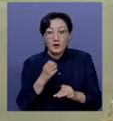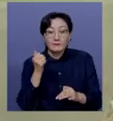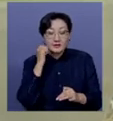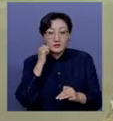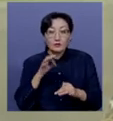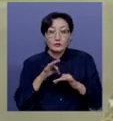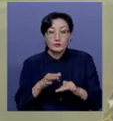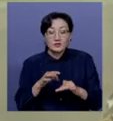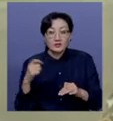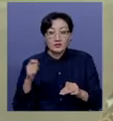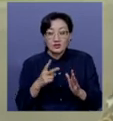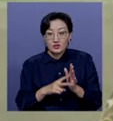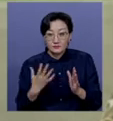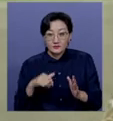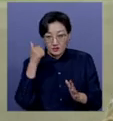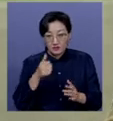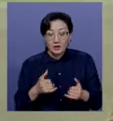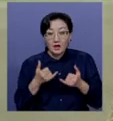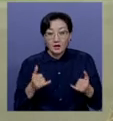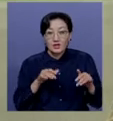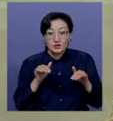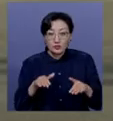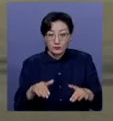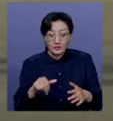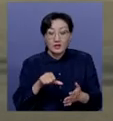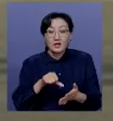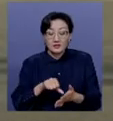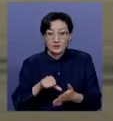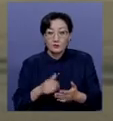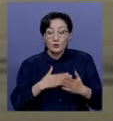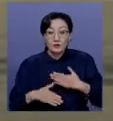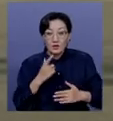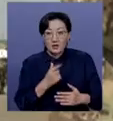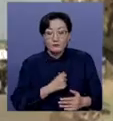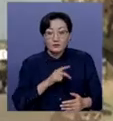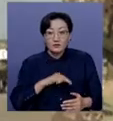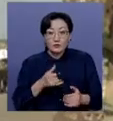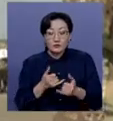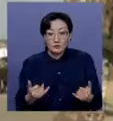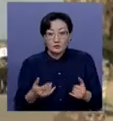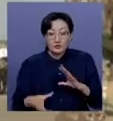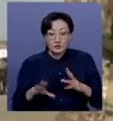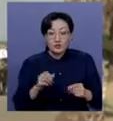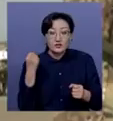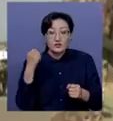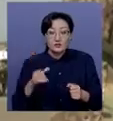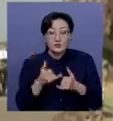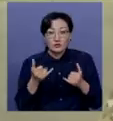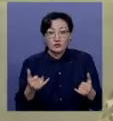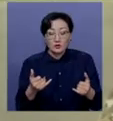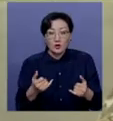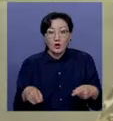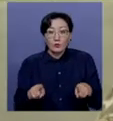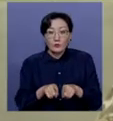өтетін жеңістің 75 жылдығына арналған шеруге қатысатыныма қуаныштымын. Әскери қызметшілер үшін бұл жалпы жеңіс үшін қасық қаны